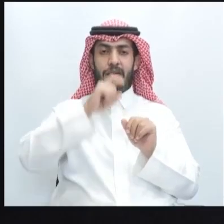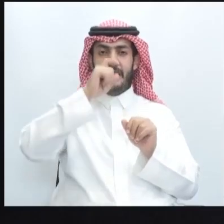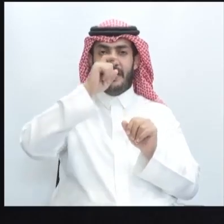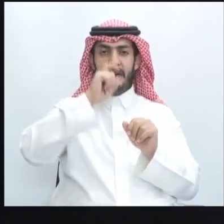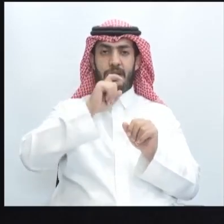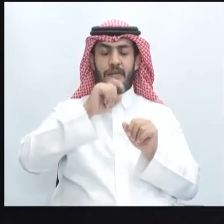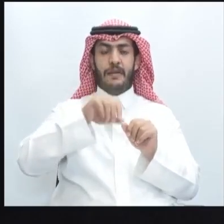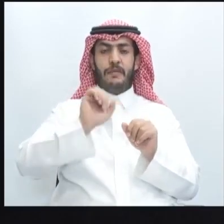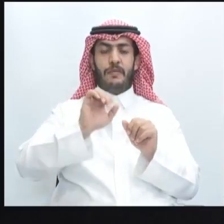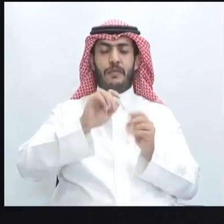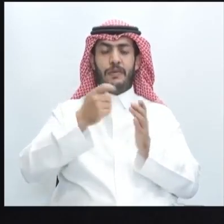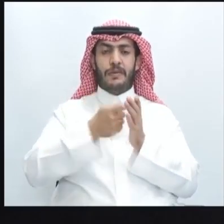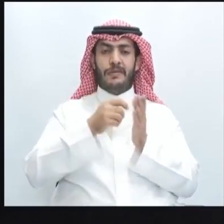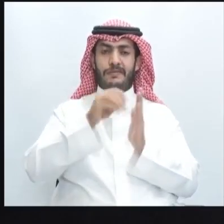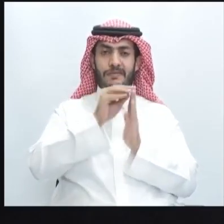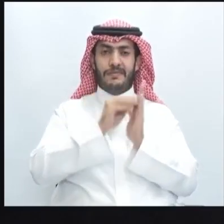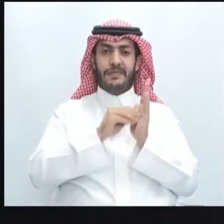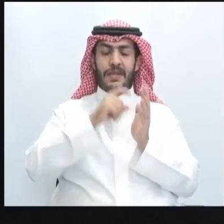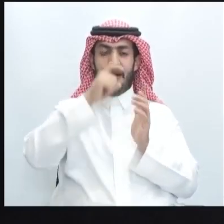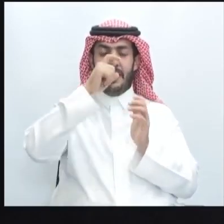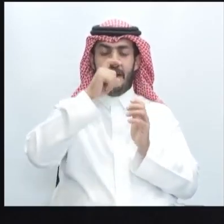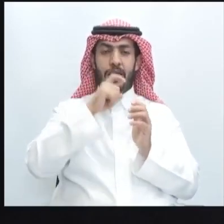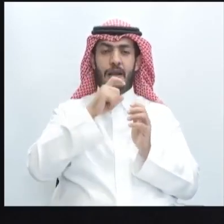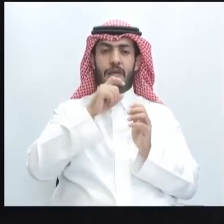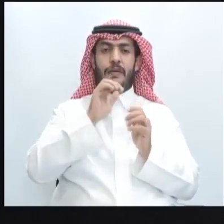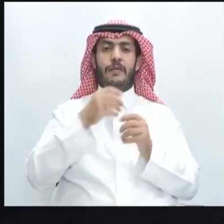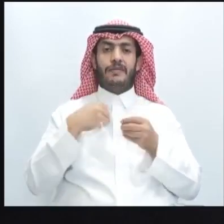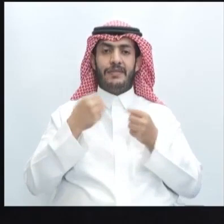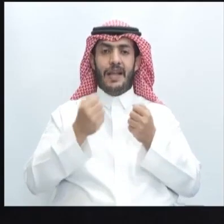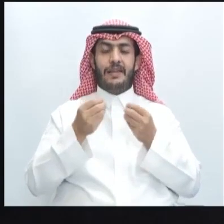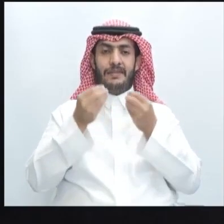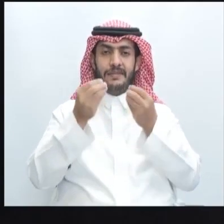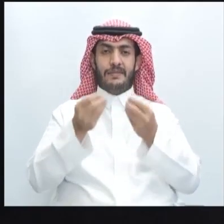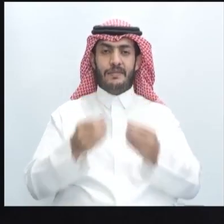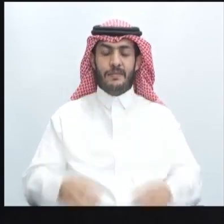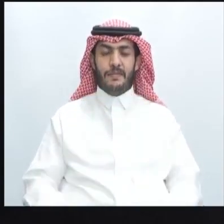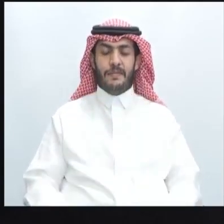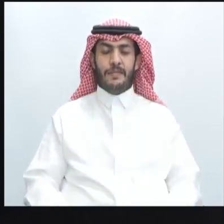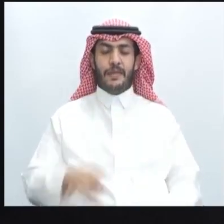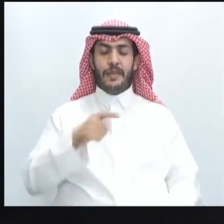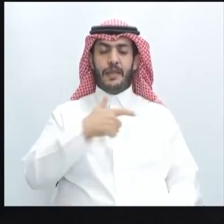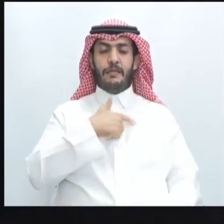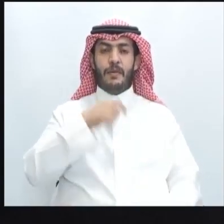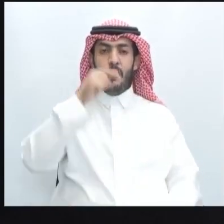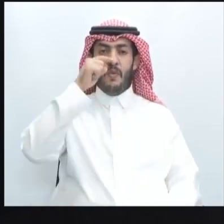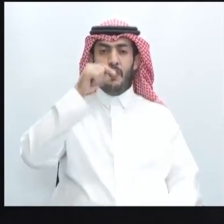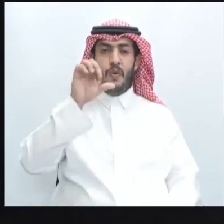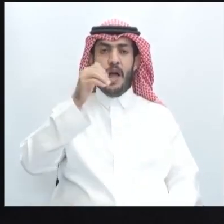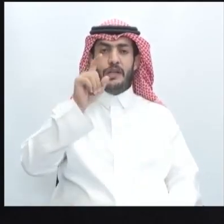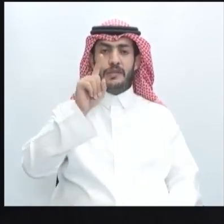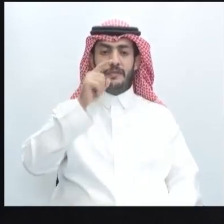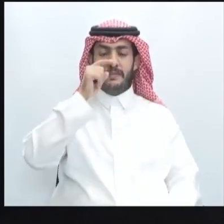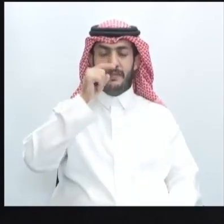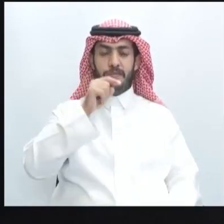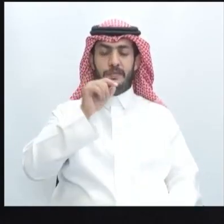عليك ان تفي بذلك وتشتري منه وهو يجب عليه ان يسلمك هذه السياره فهذا من الواجبات من